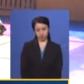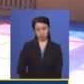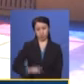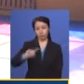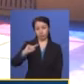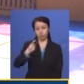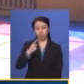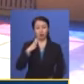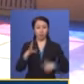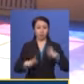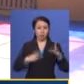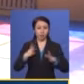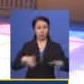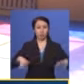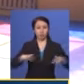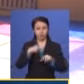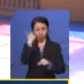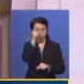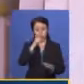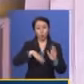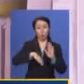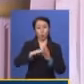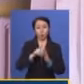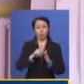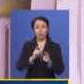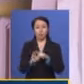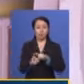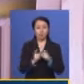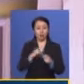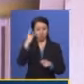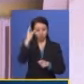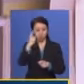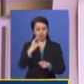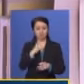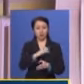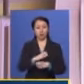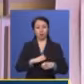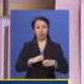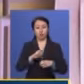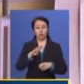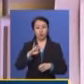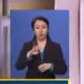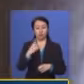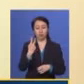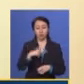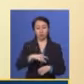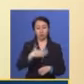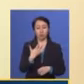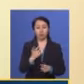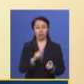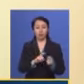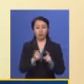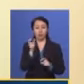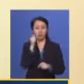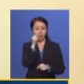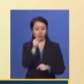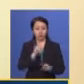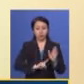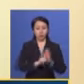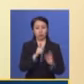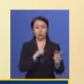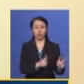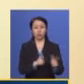Первые тренировочные сборы в этом году лучшие борцы Казахстана проведут в городе Щучинск. 25 палуанов уже завтра начнут